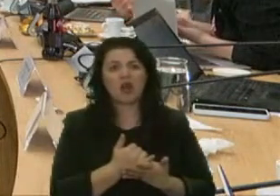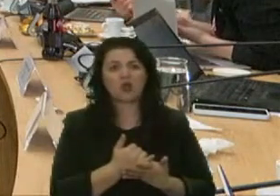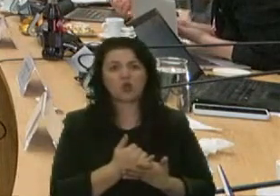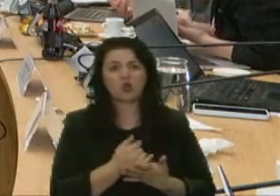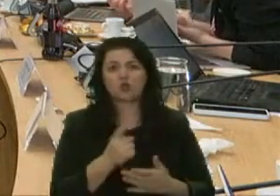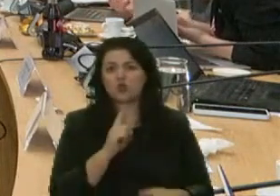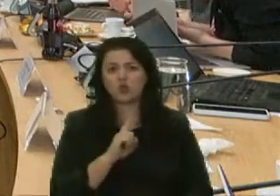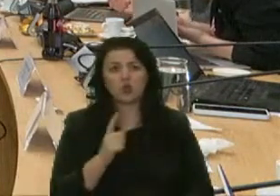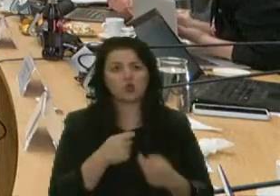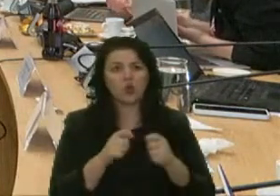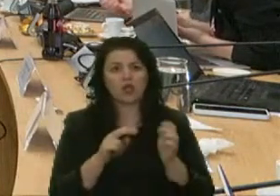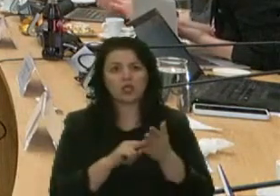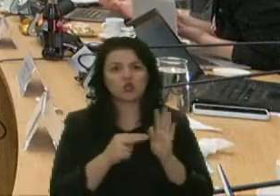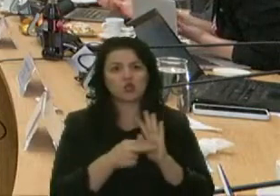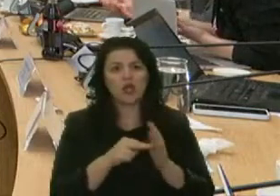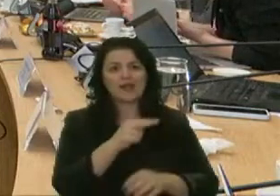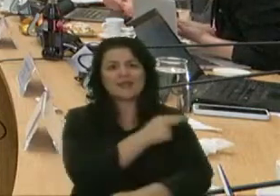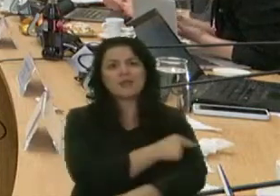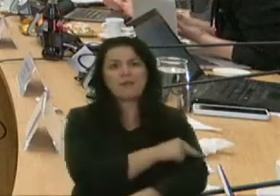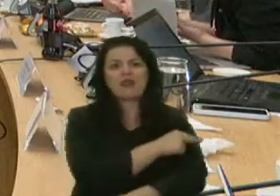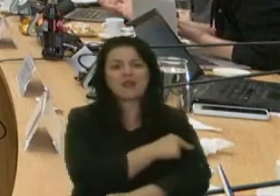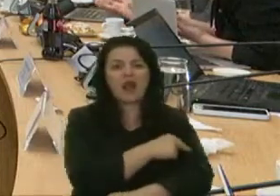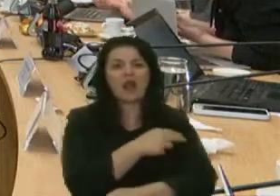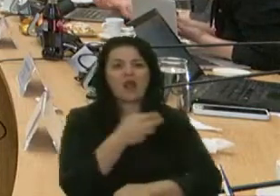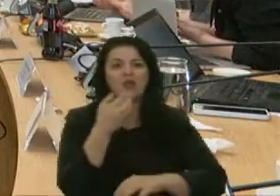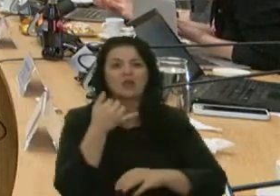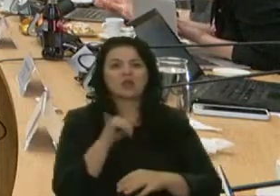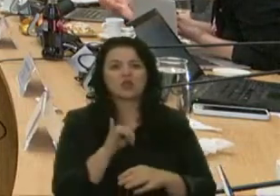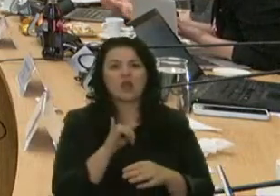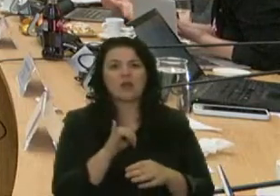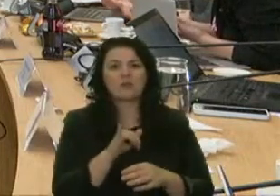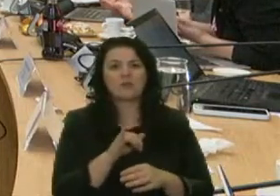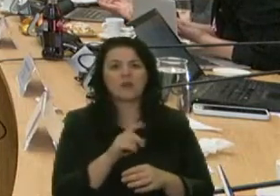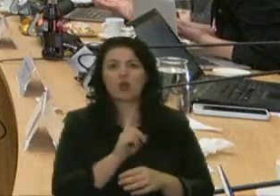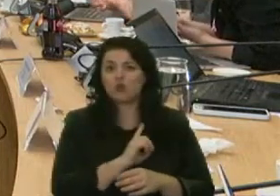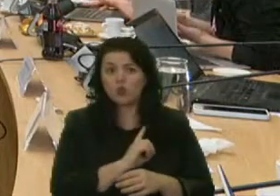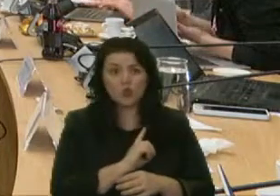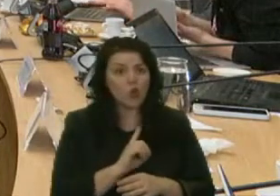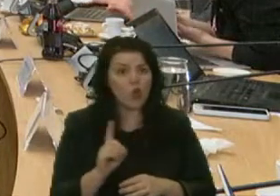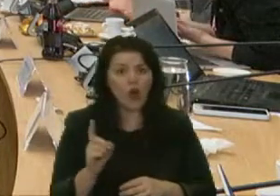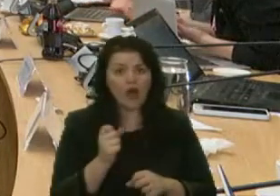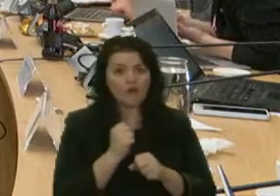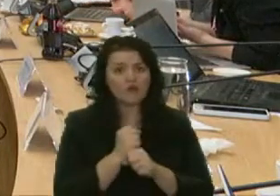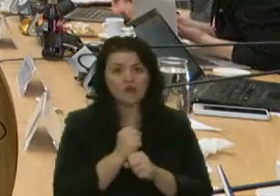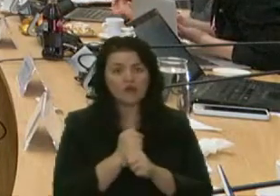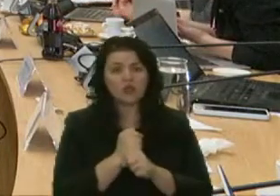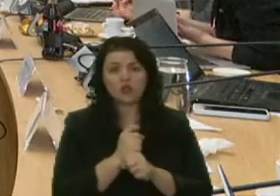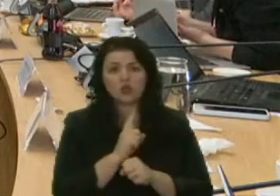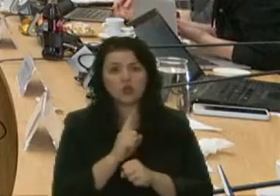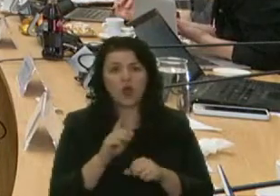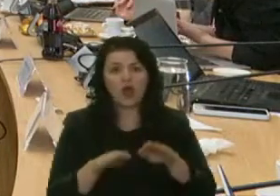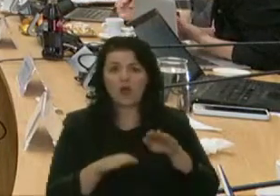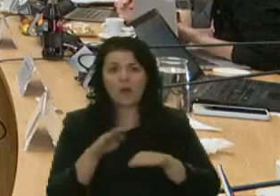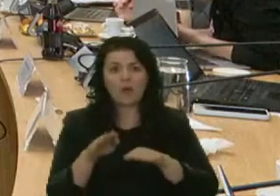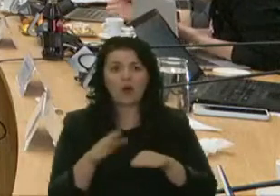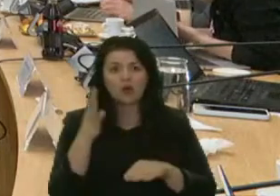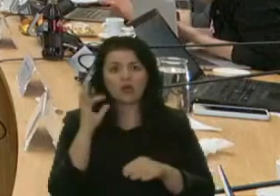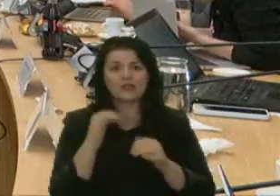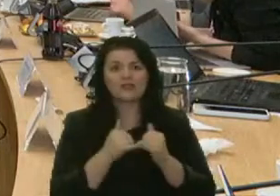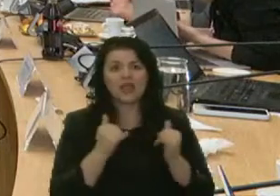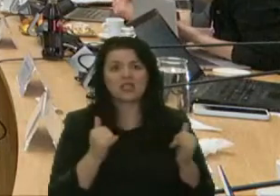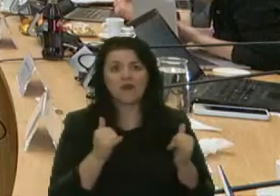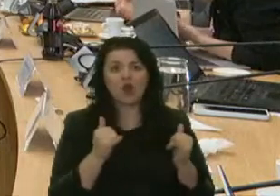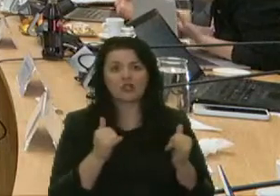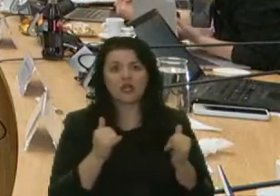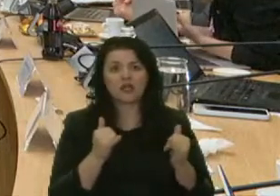nu toată structura de spitale și toată infrastructura spitalicească nu a făcut nu a ținut pasul cu restul dezvoltării